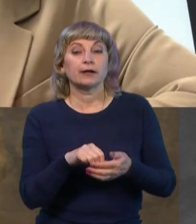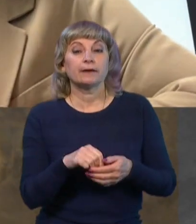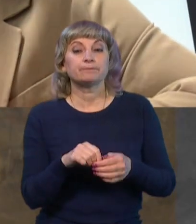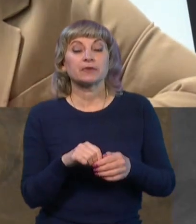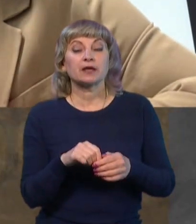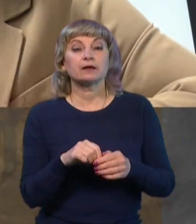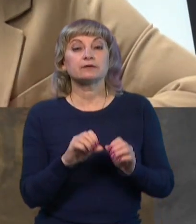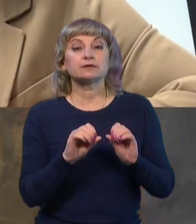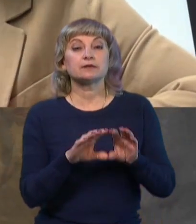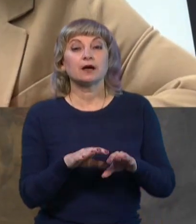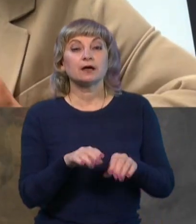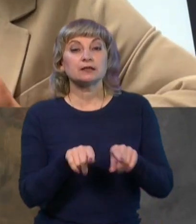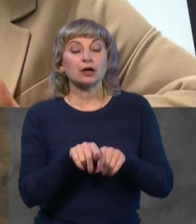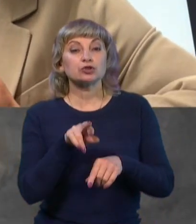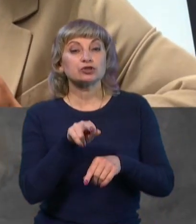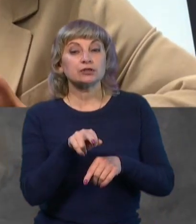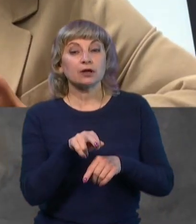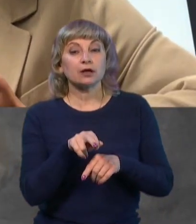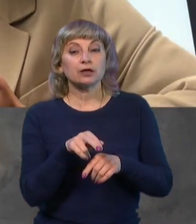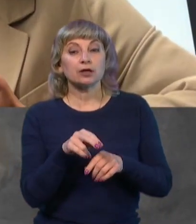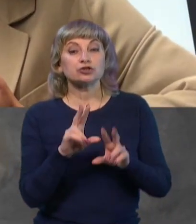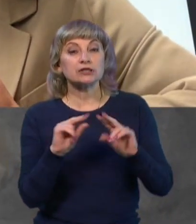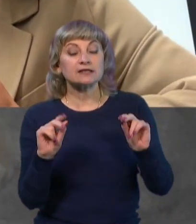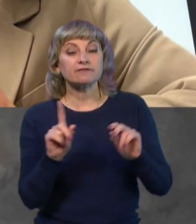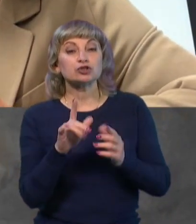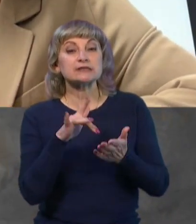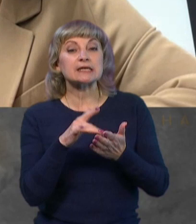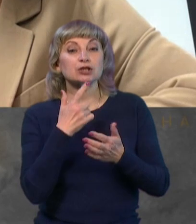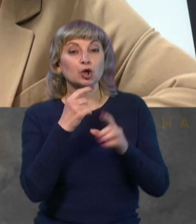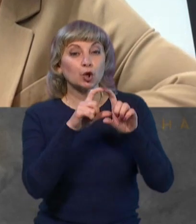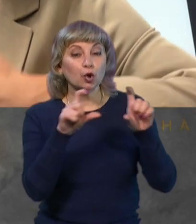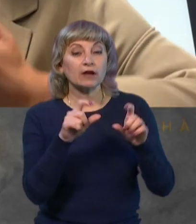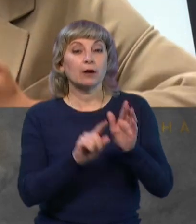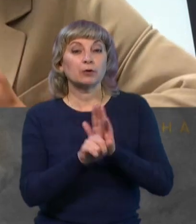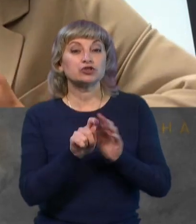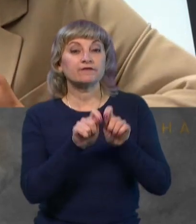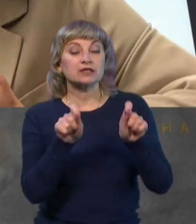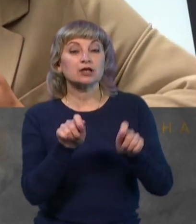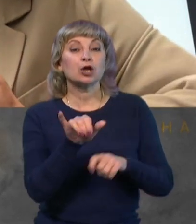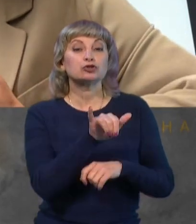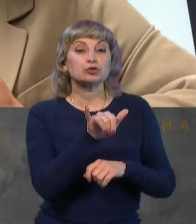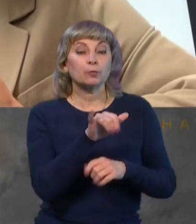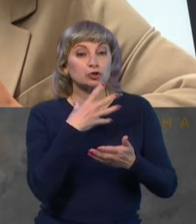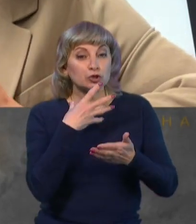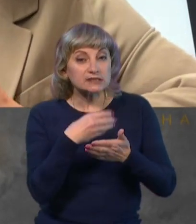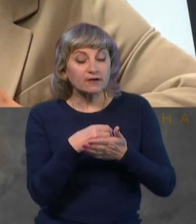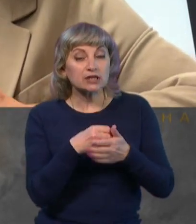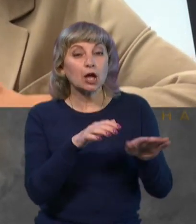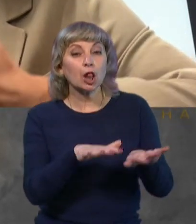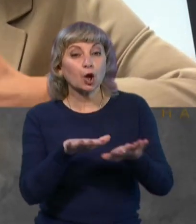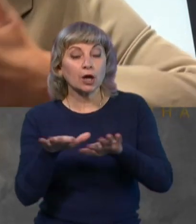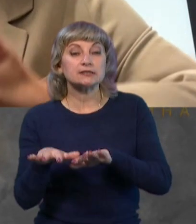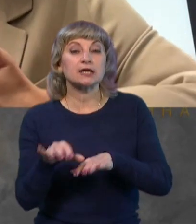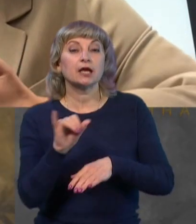Також я щаслива, що центри крові починають відкривати в суботу і свої локації,